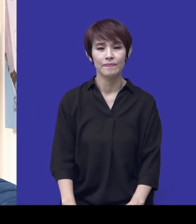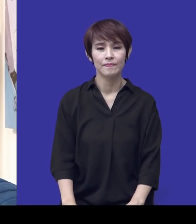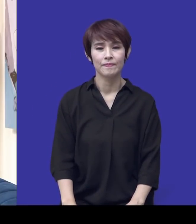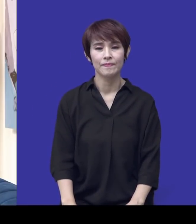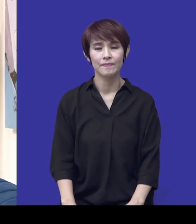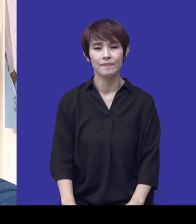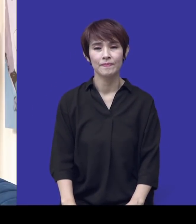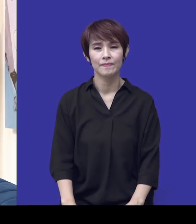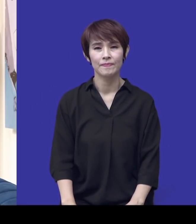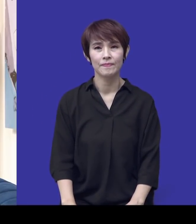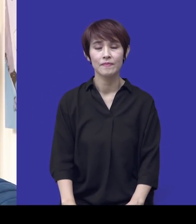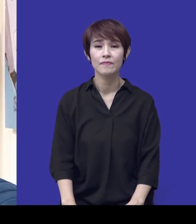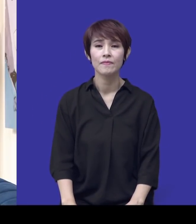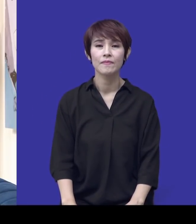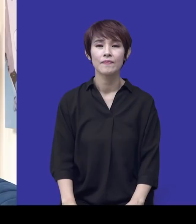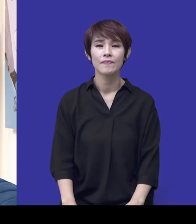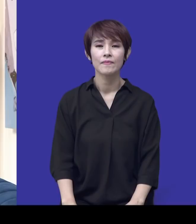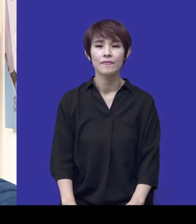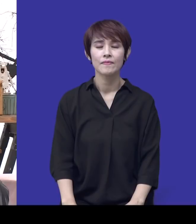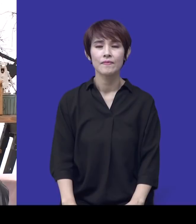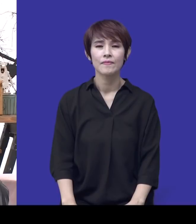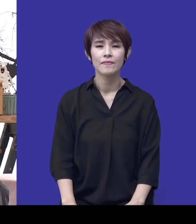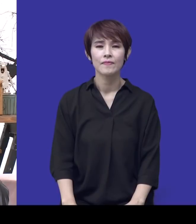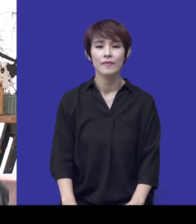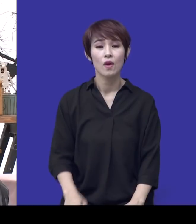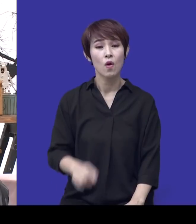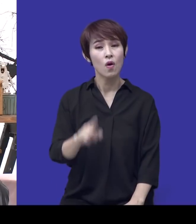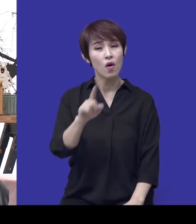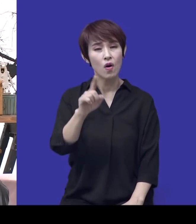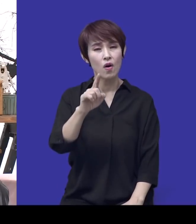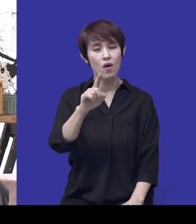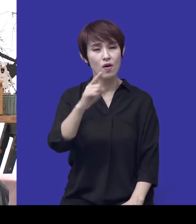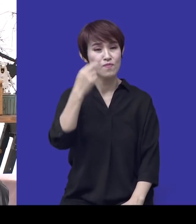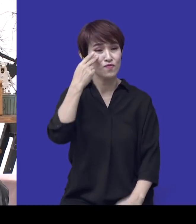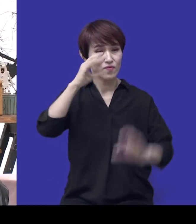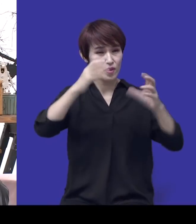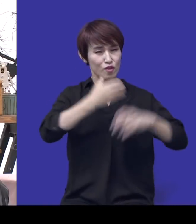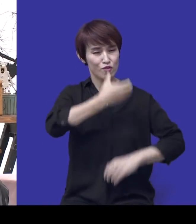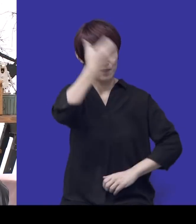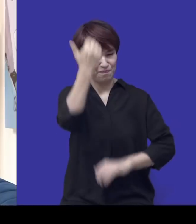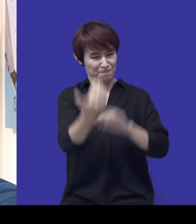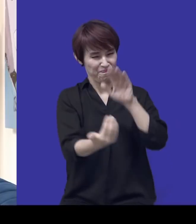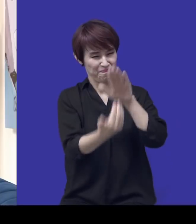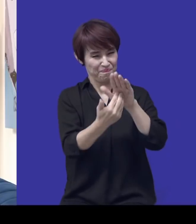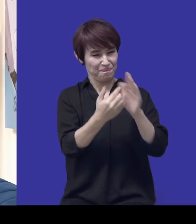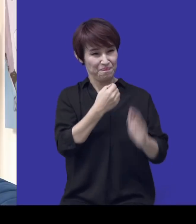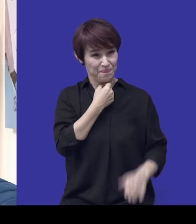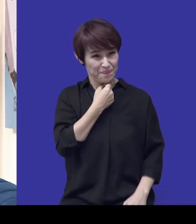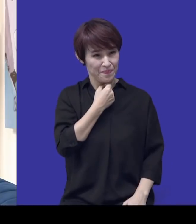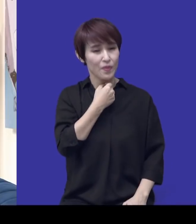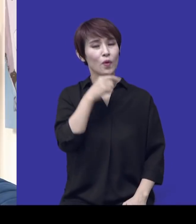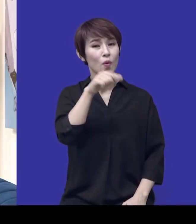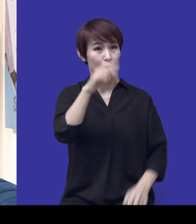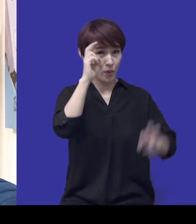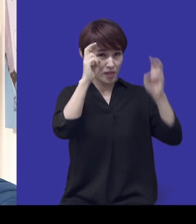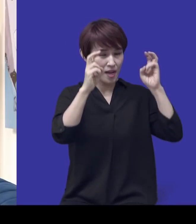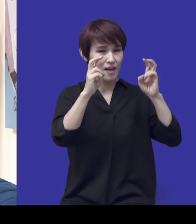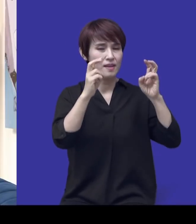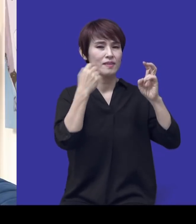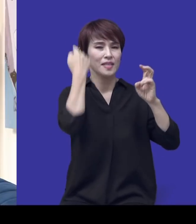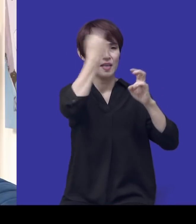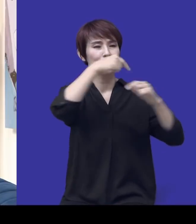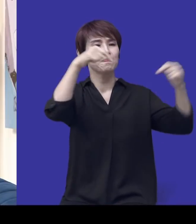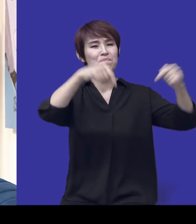이뤘던 어떤 회사에 제가 미팅을 하루에도 몇 번씩 갔어요. 네. 가면서 이제 1층 로비에서